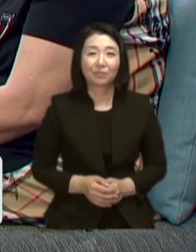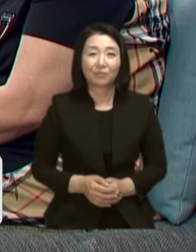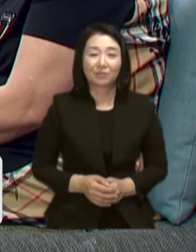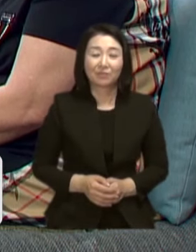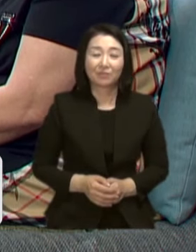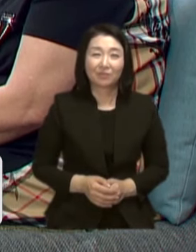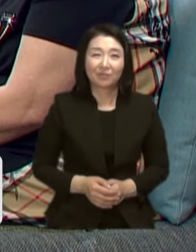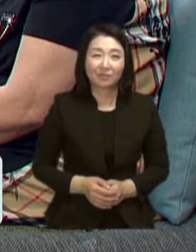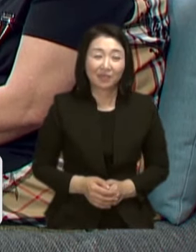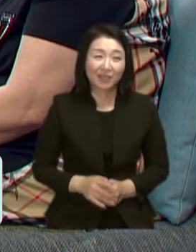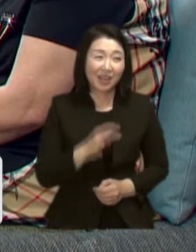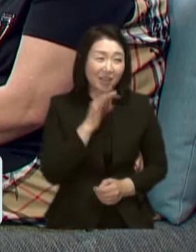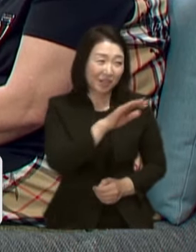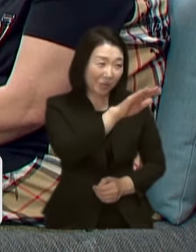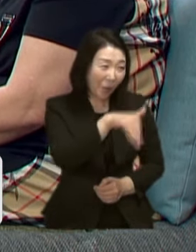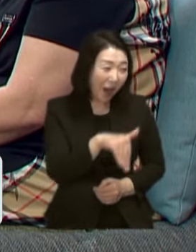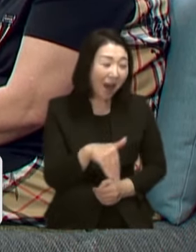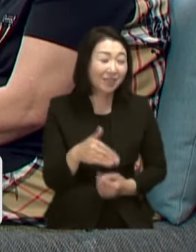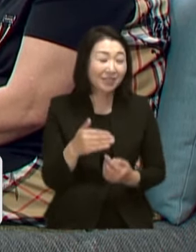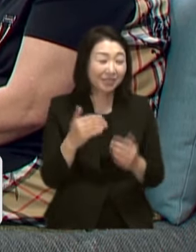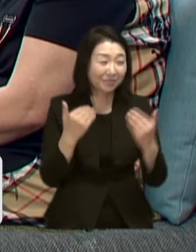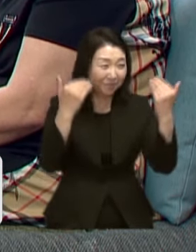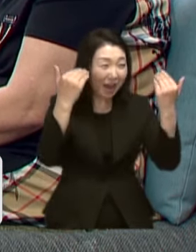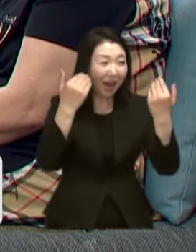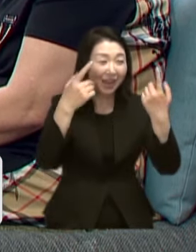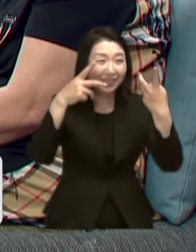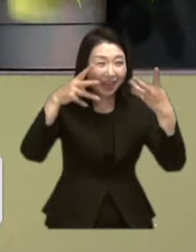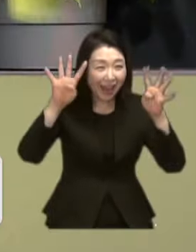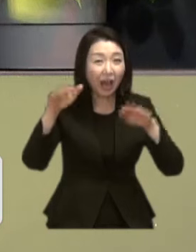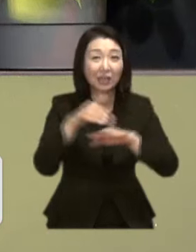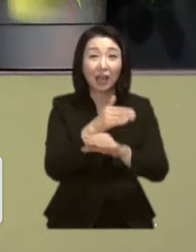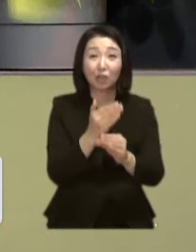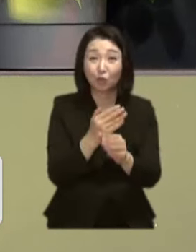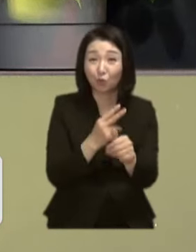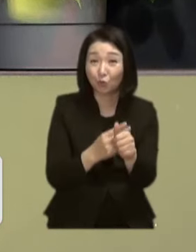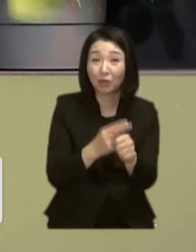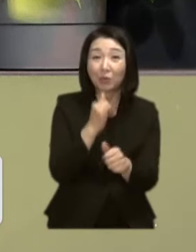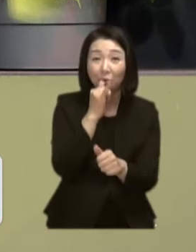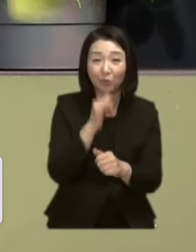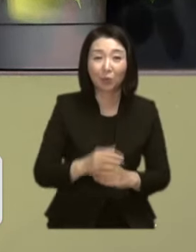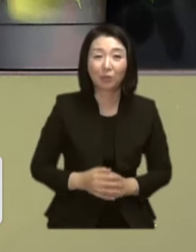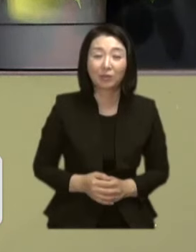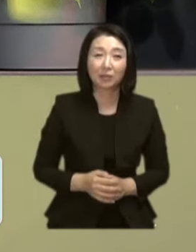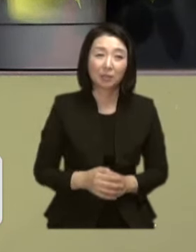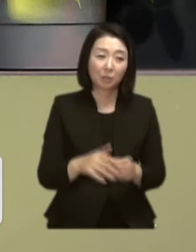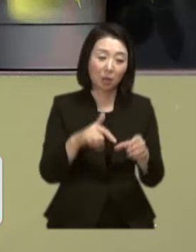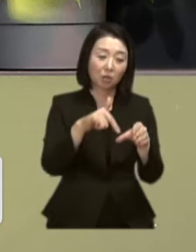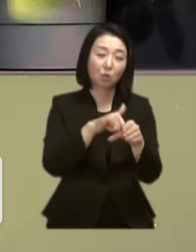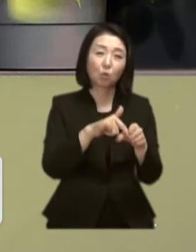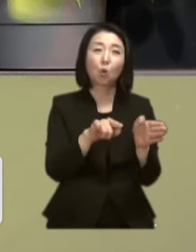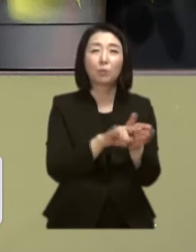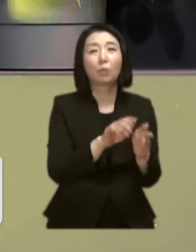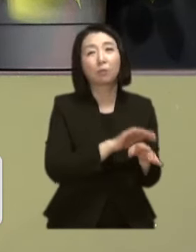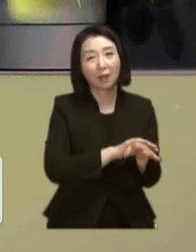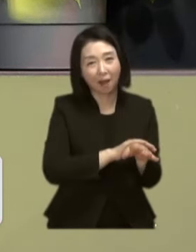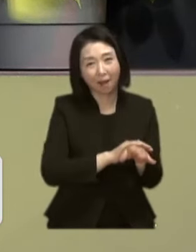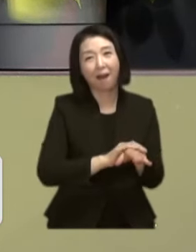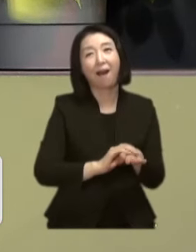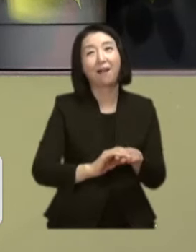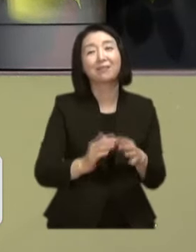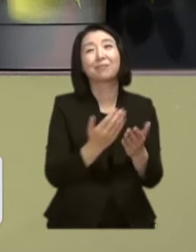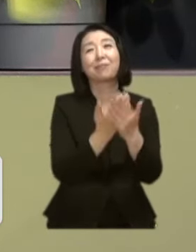지금 대학생이 될 정도 됐습니다. 이제는 완전히 기독교가 그 아이들 속에 뿌리가 내려왔고요. 그래서 지금 잘 성장해 나가고